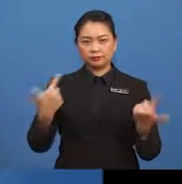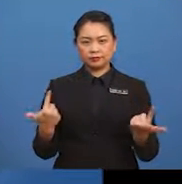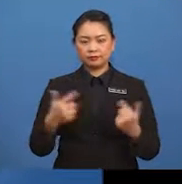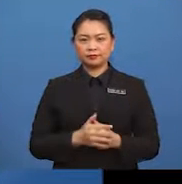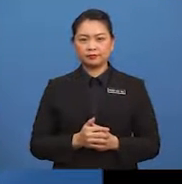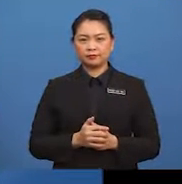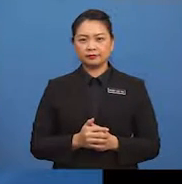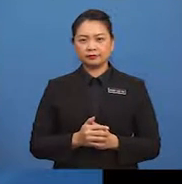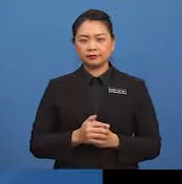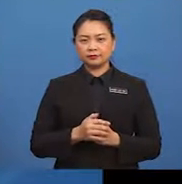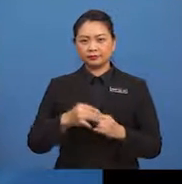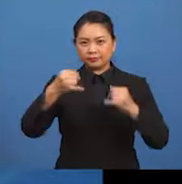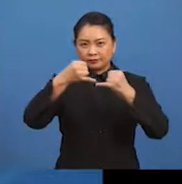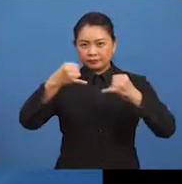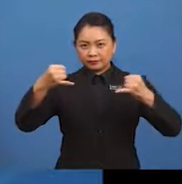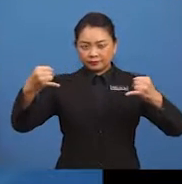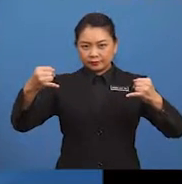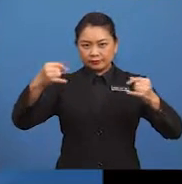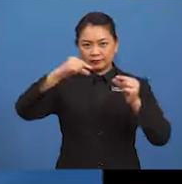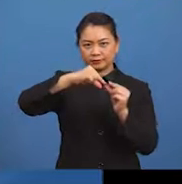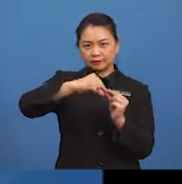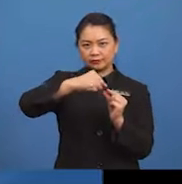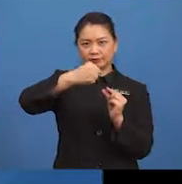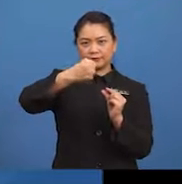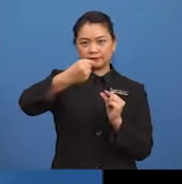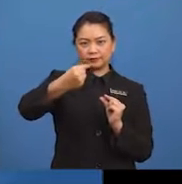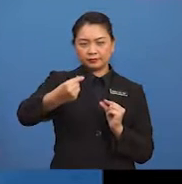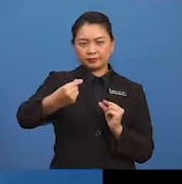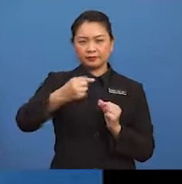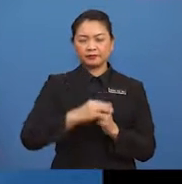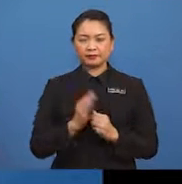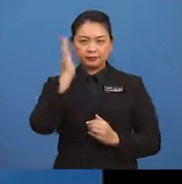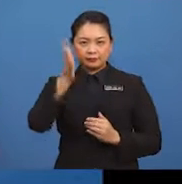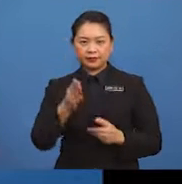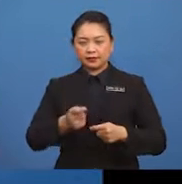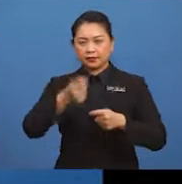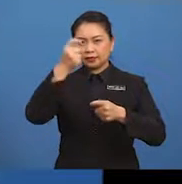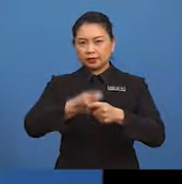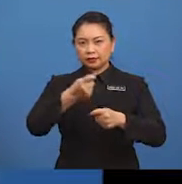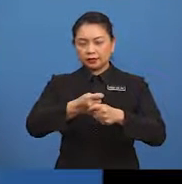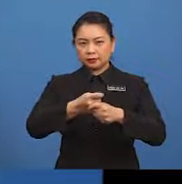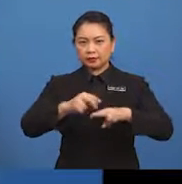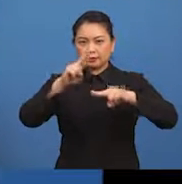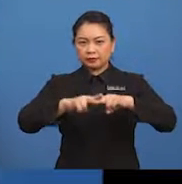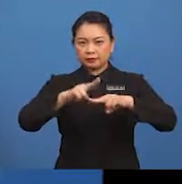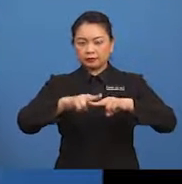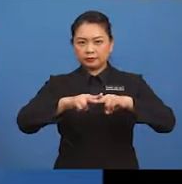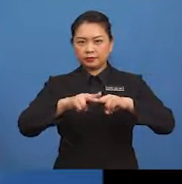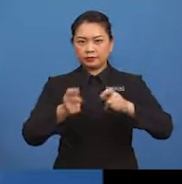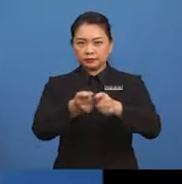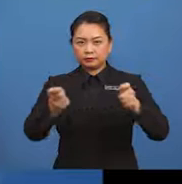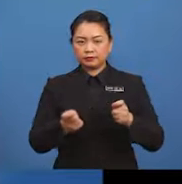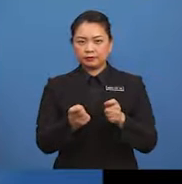Gentian gelendong yang dihasilkan oleh sentriol akan menetapkan kedudukan kromosom